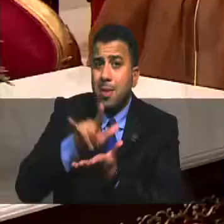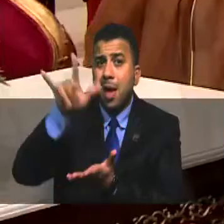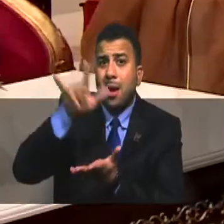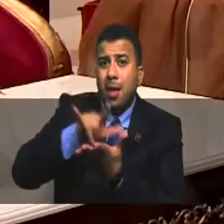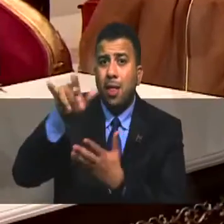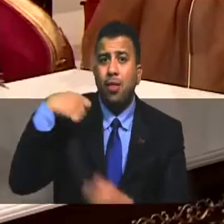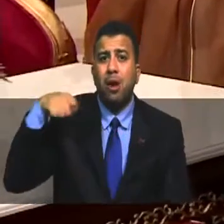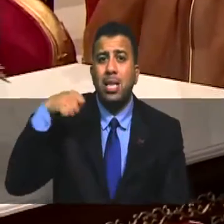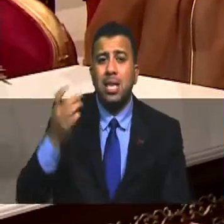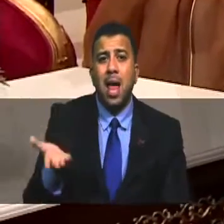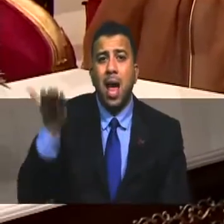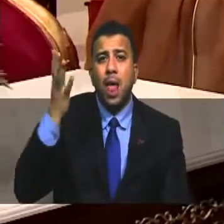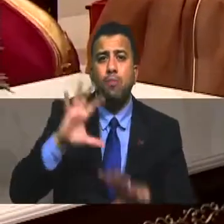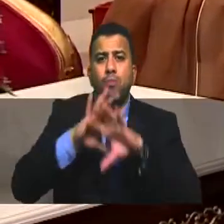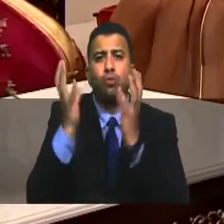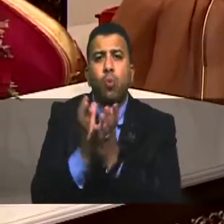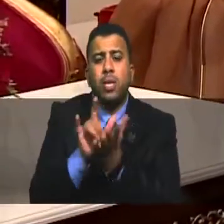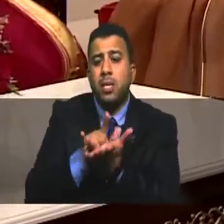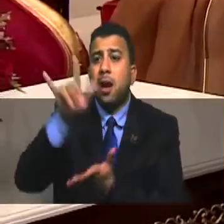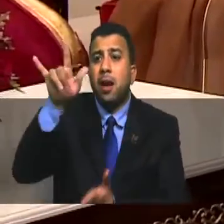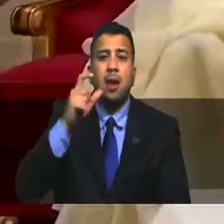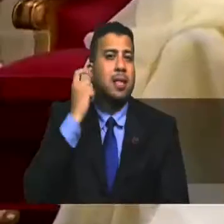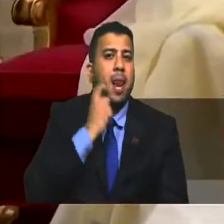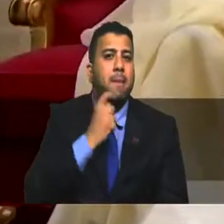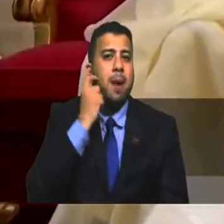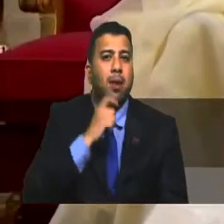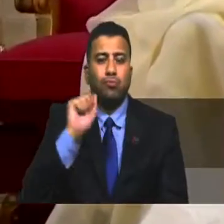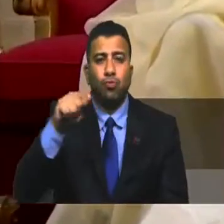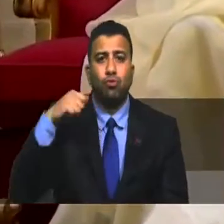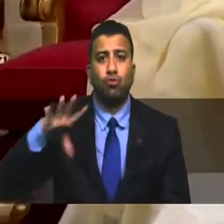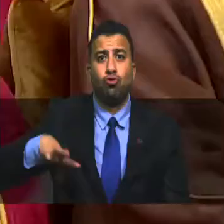للطيران الرئيس الأعلى لمجموعة طيران